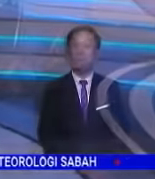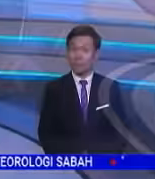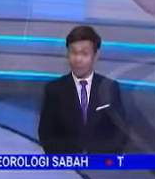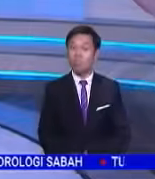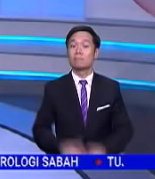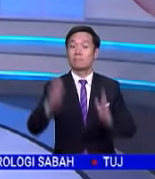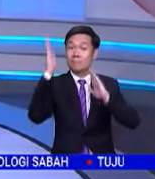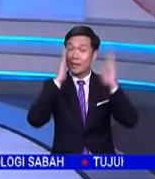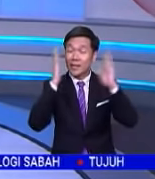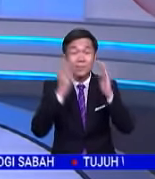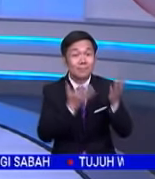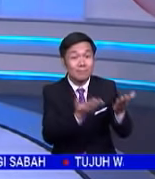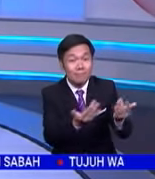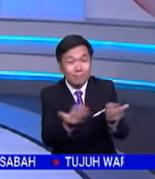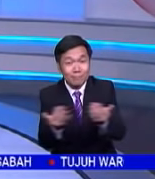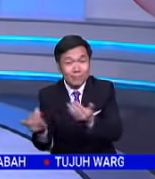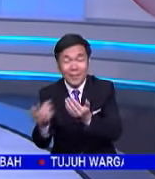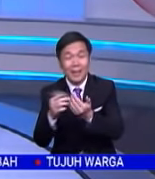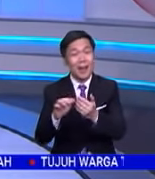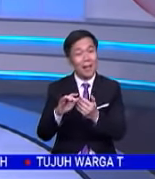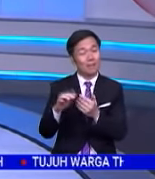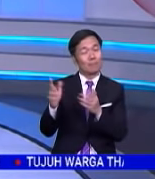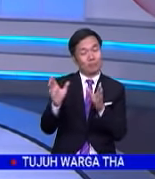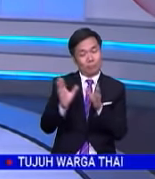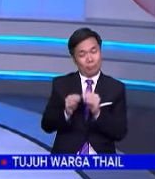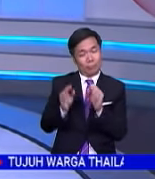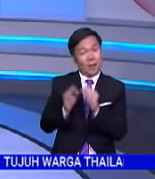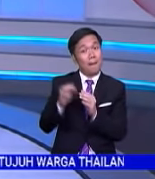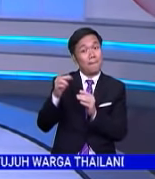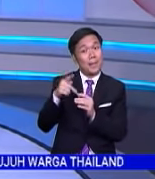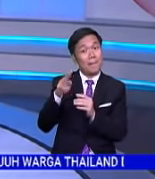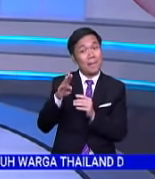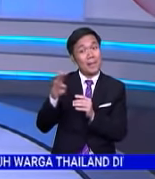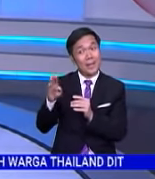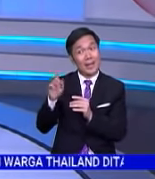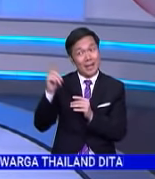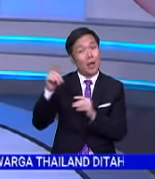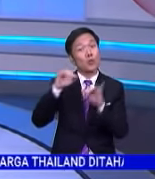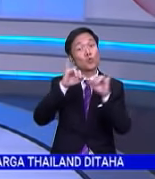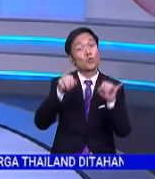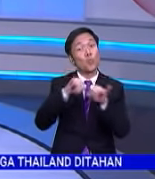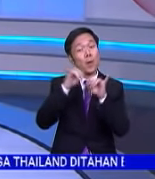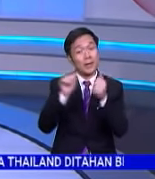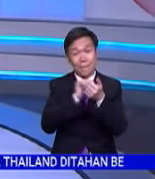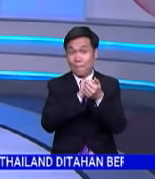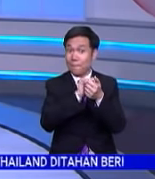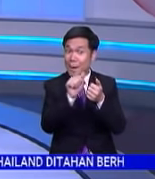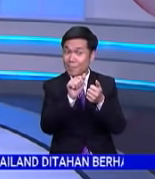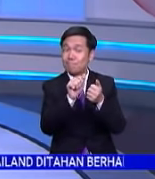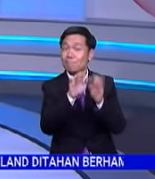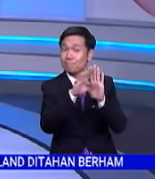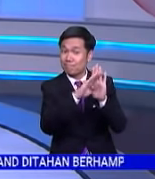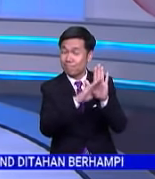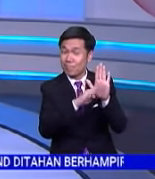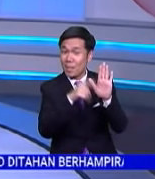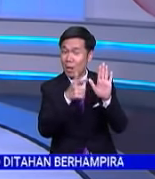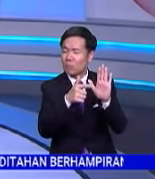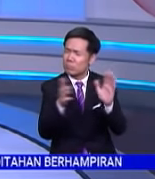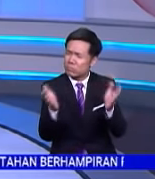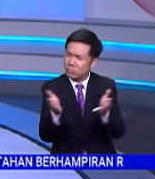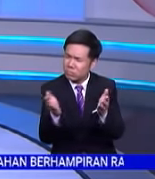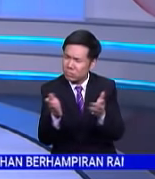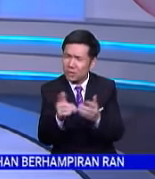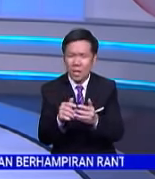Malaysia mengalalukan tindakan Perhimpunan Agung Pertubuhan Bangsa Bersatu pada Jumaat meluluskan resolusi menggesa keamanan